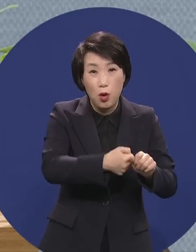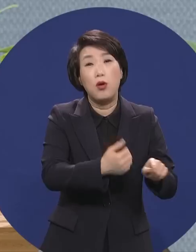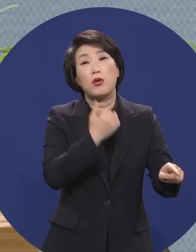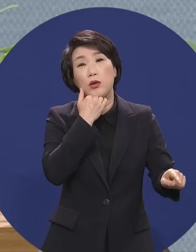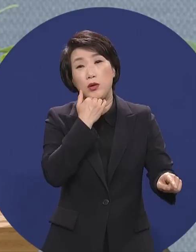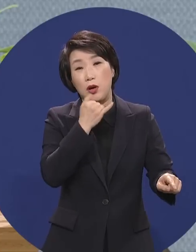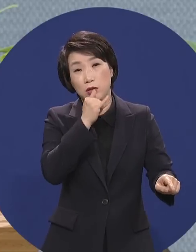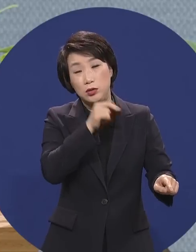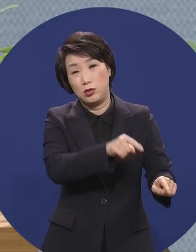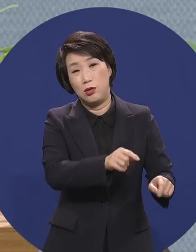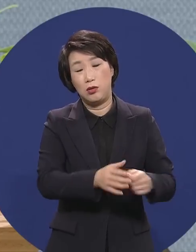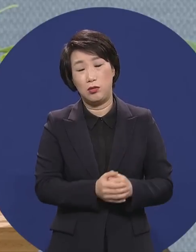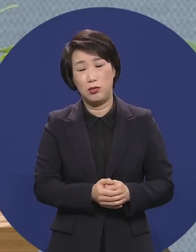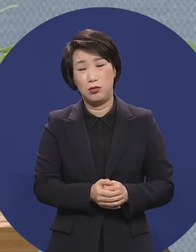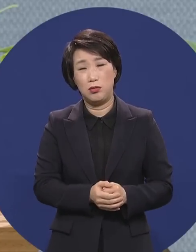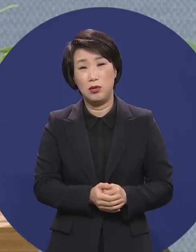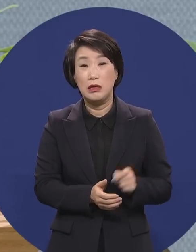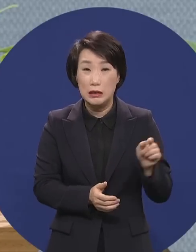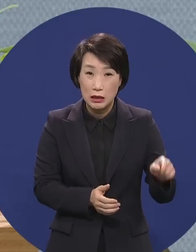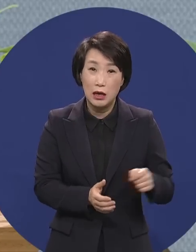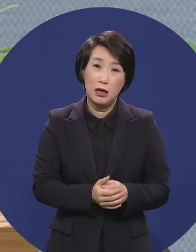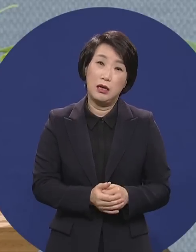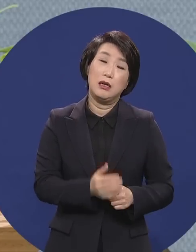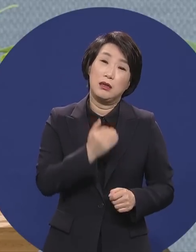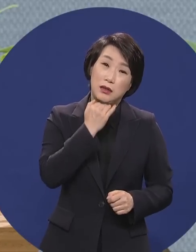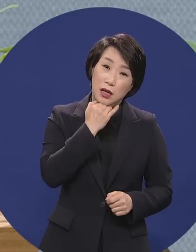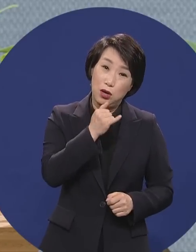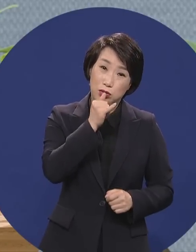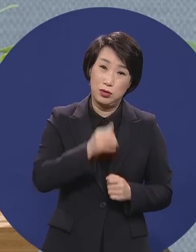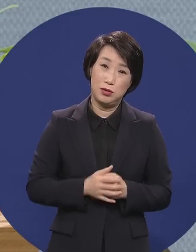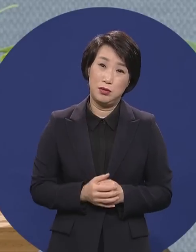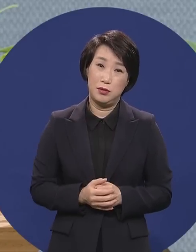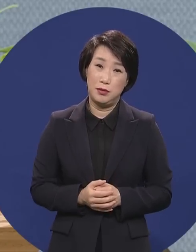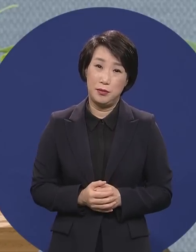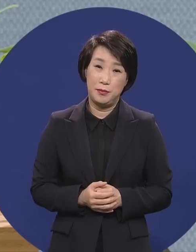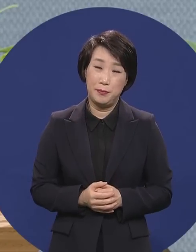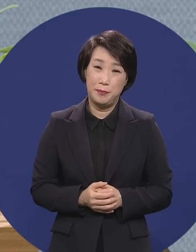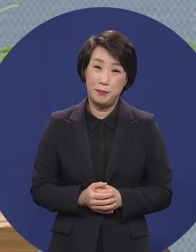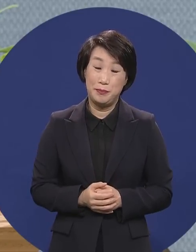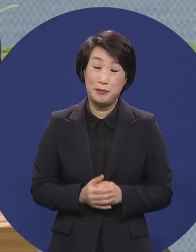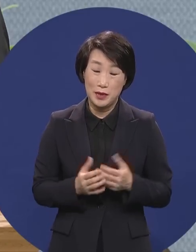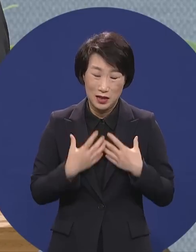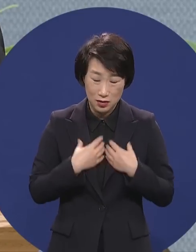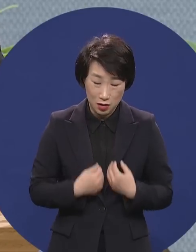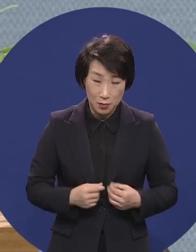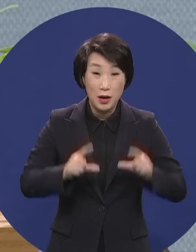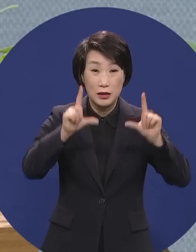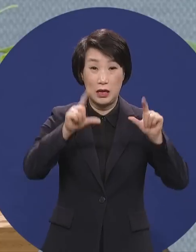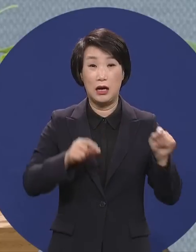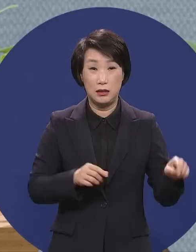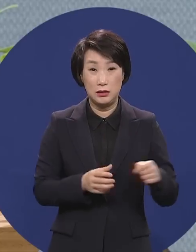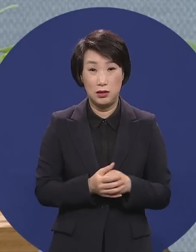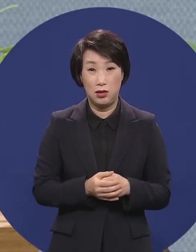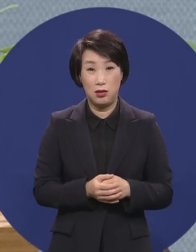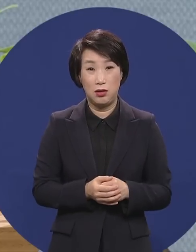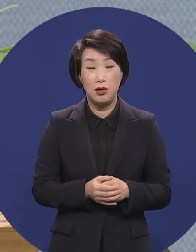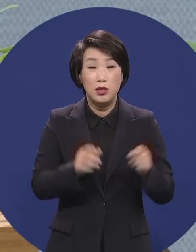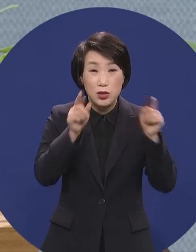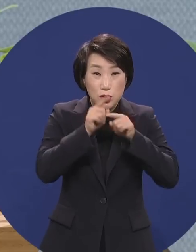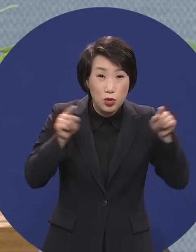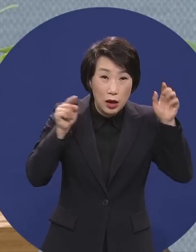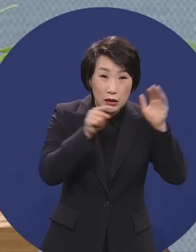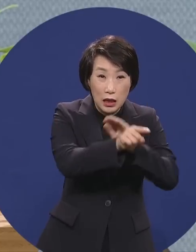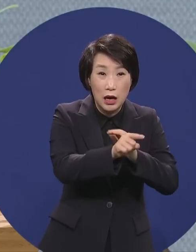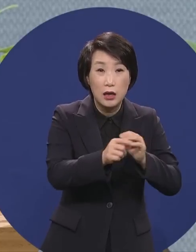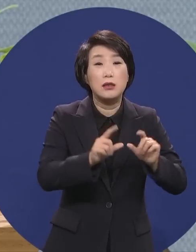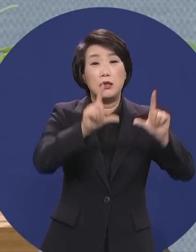형벌이라고는 참혹한 결과가 기다릴 뿐입니다. 절망의 날, 지옥의 날이 오기